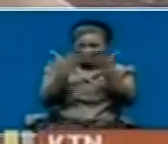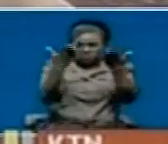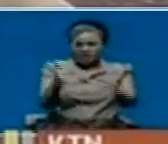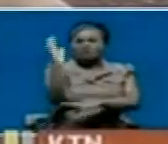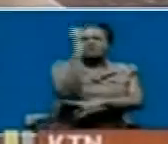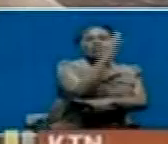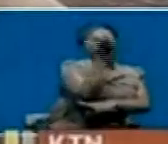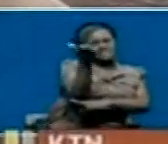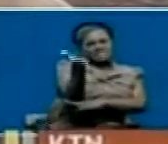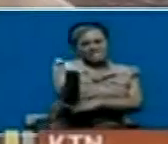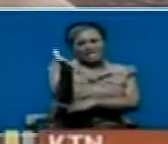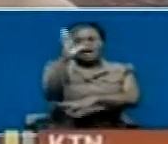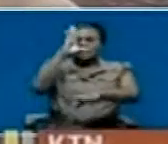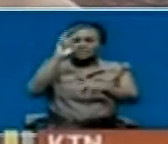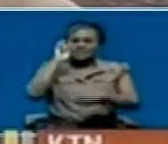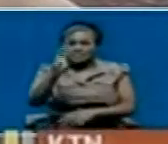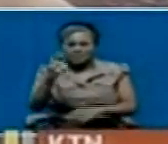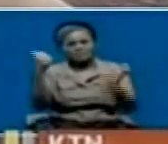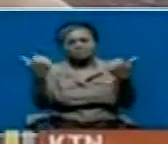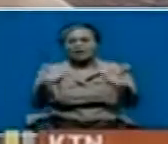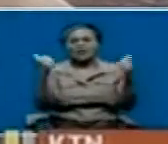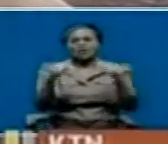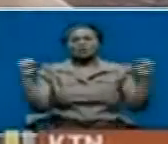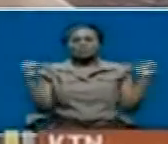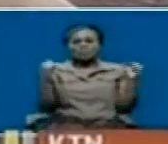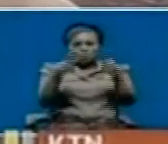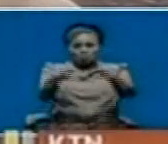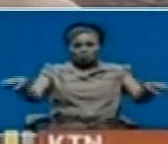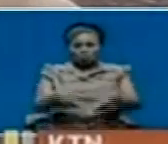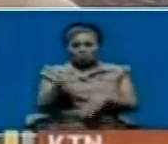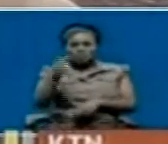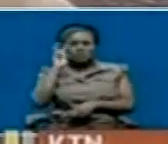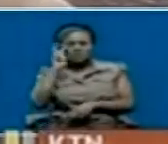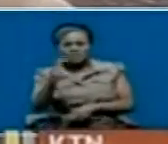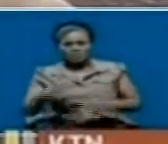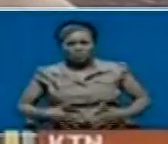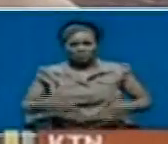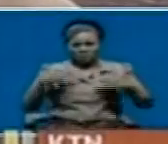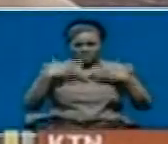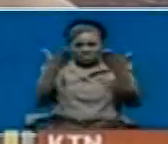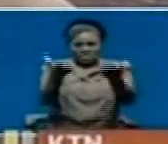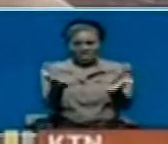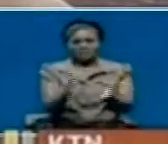msituni hatujamuona. Tumeenda moshari, tumeona hiyo maiti,